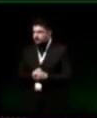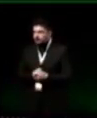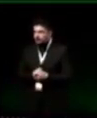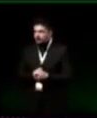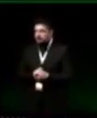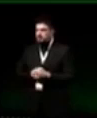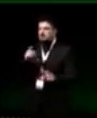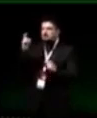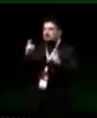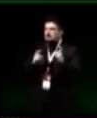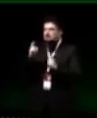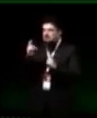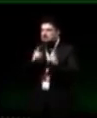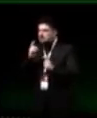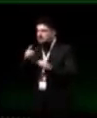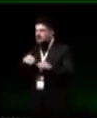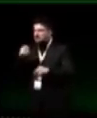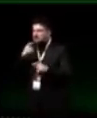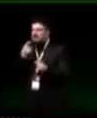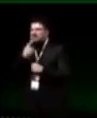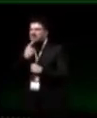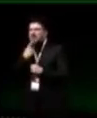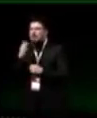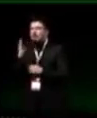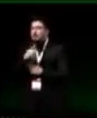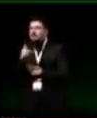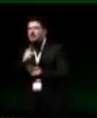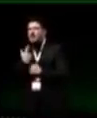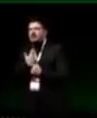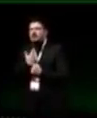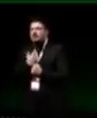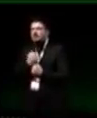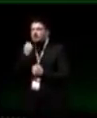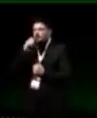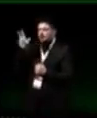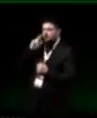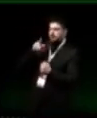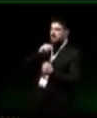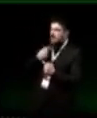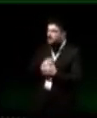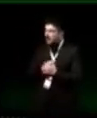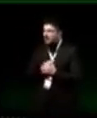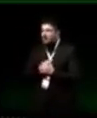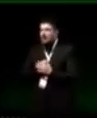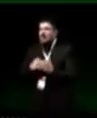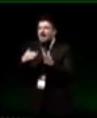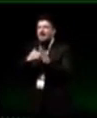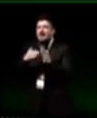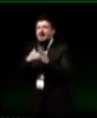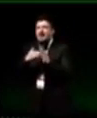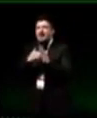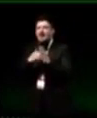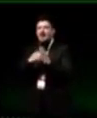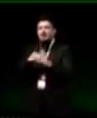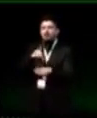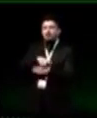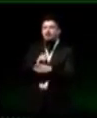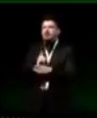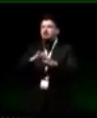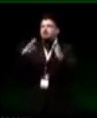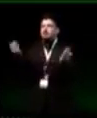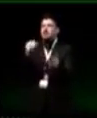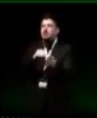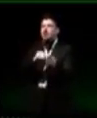su chi fosse questo Bob Kennedy di cui mia madre mi parlava. La casa del PD nel mondo è un